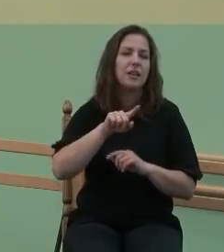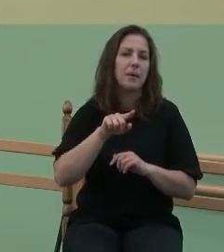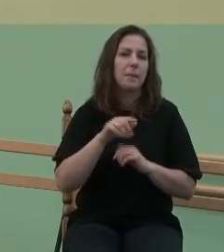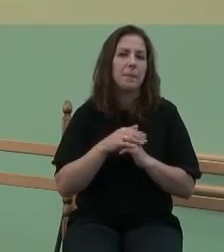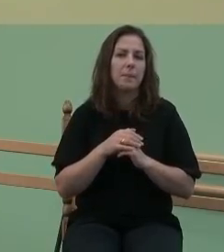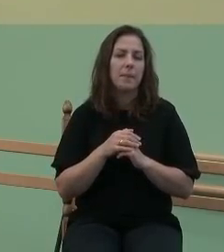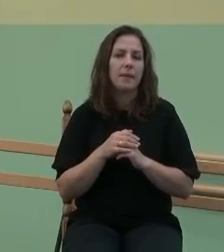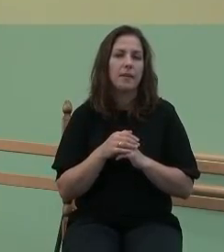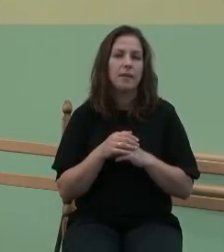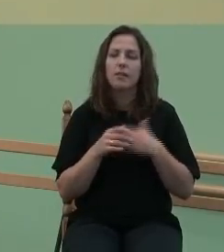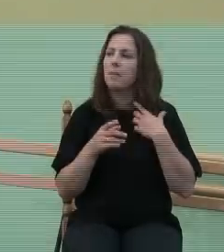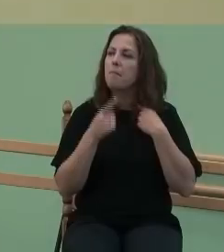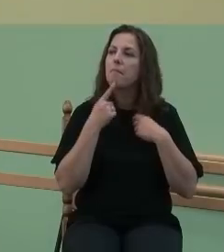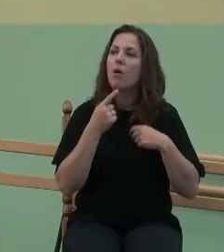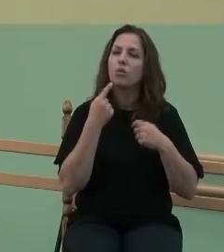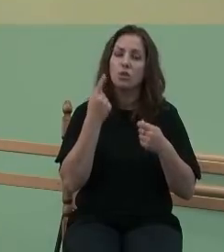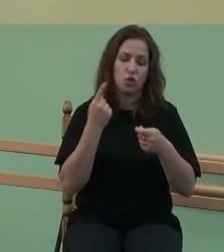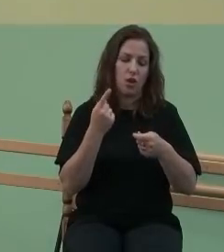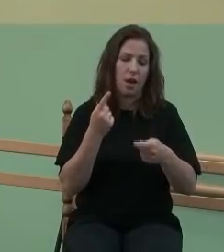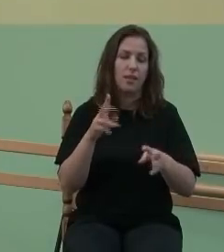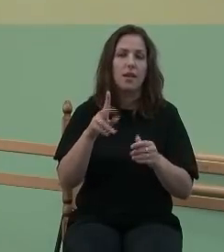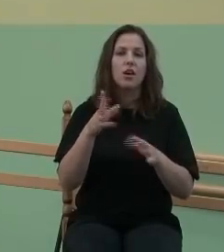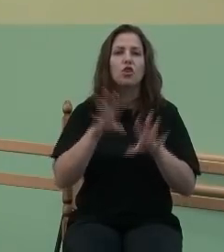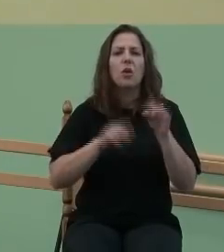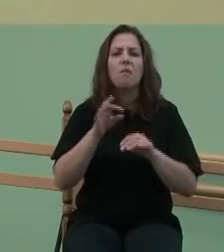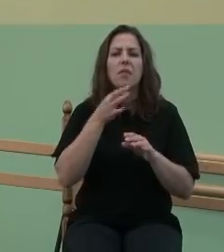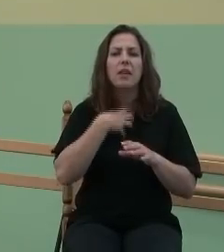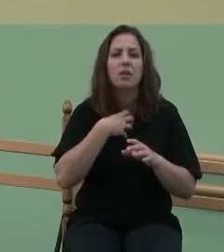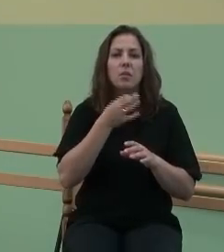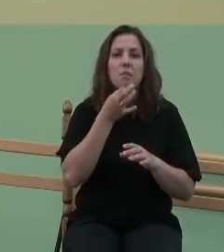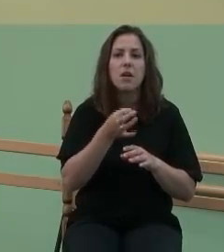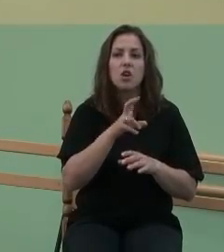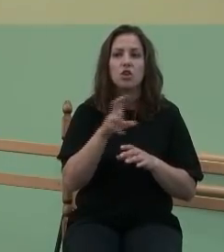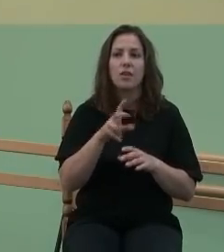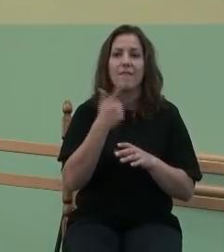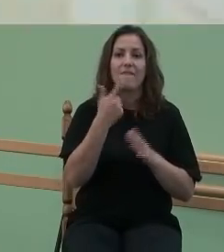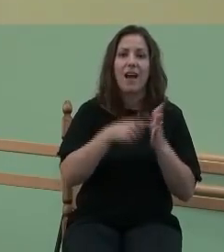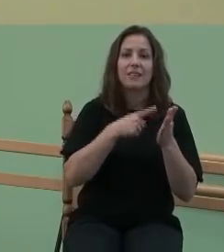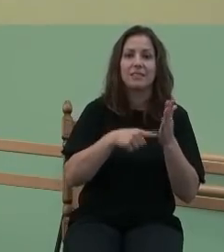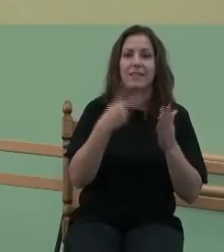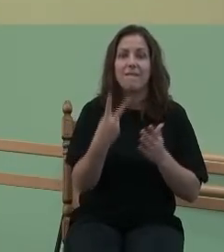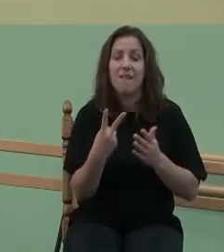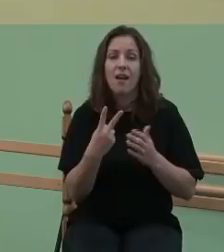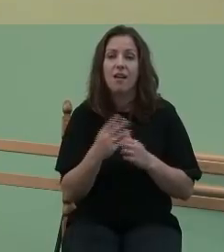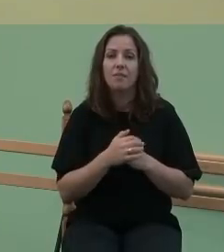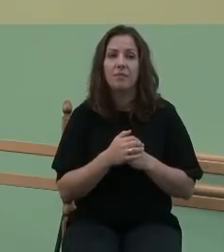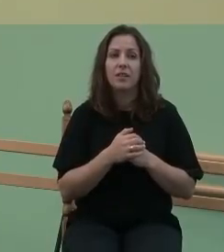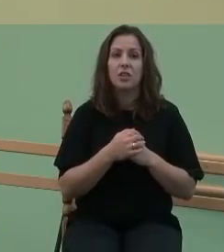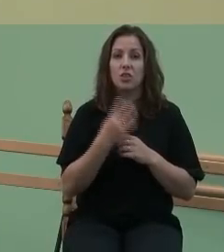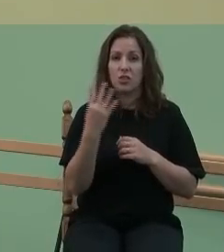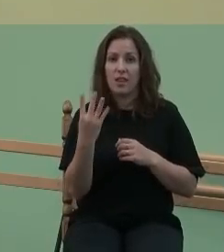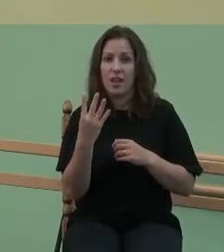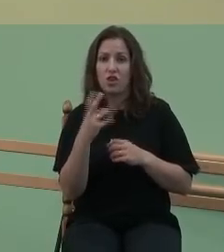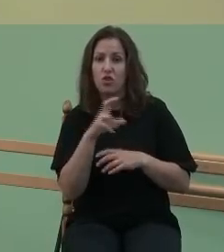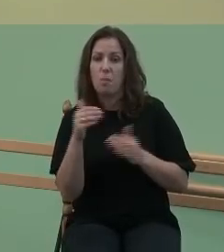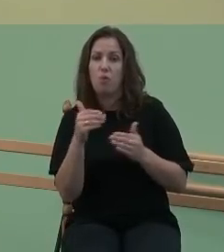starutki żart, ile pan dyrektor księgowy pyta, życzy sobie, żeby było 2 razy 2? 4?